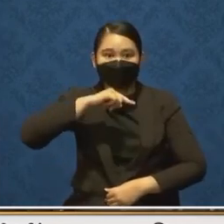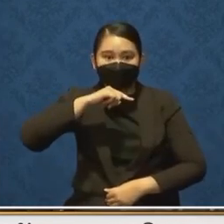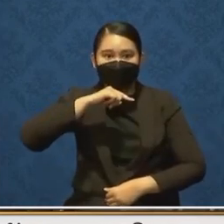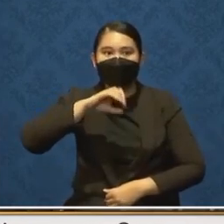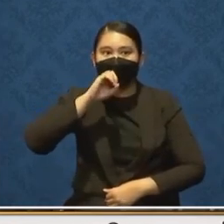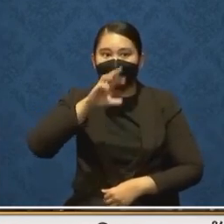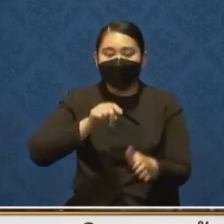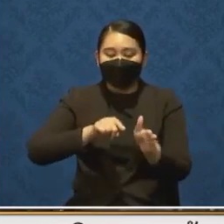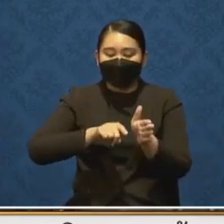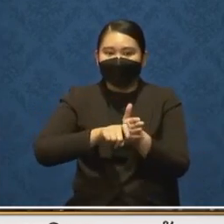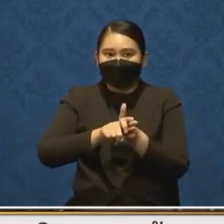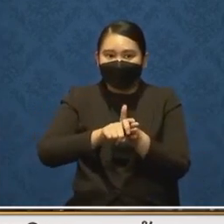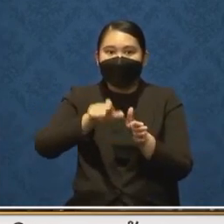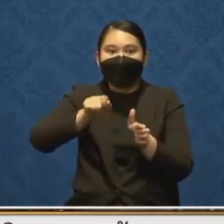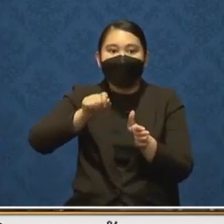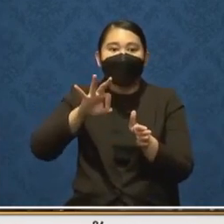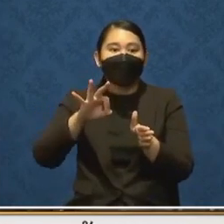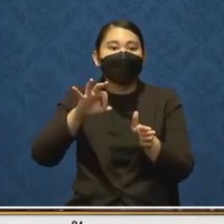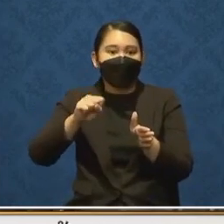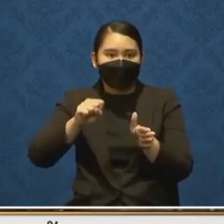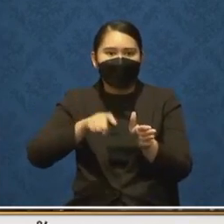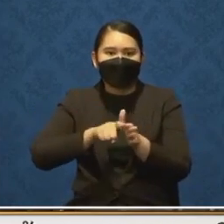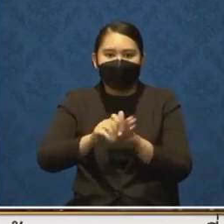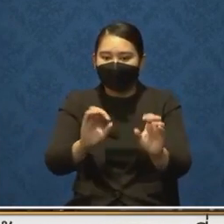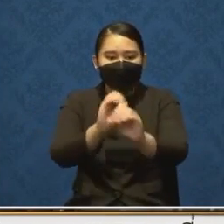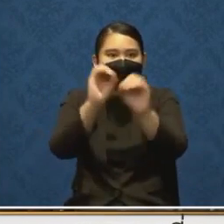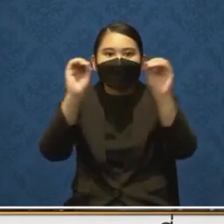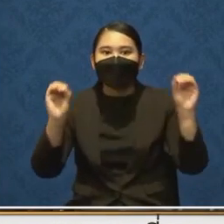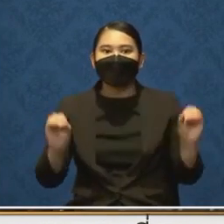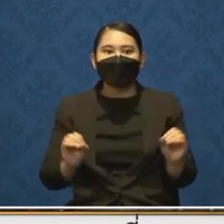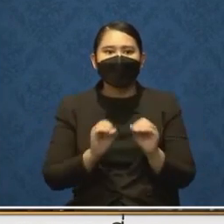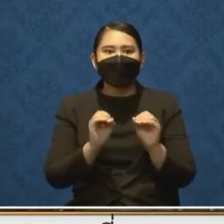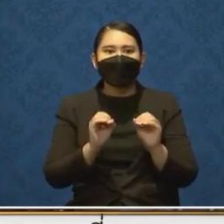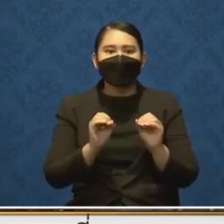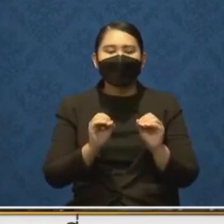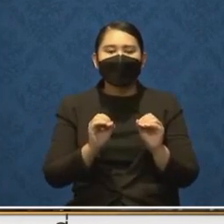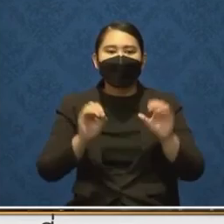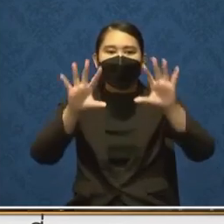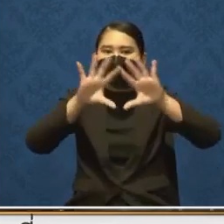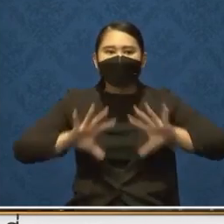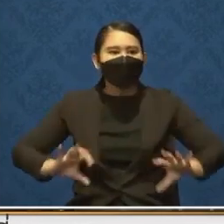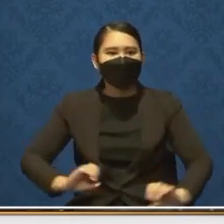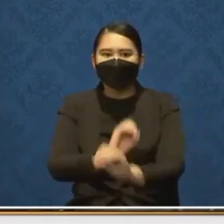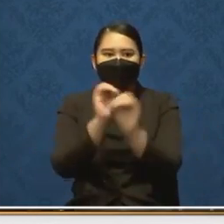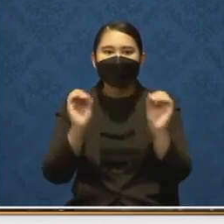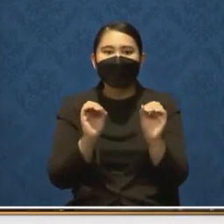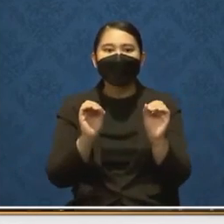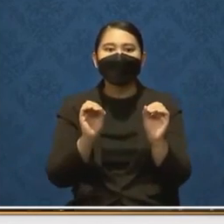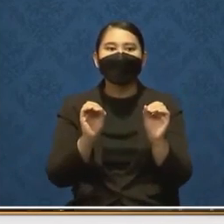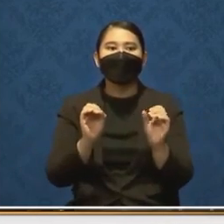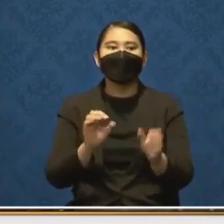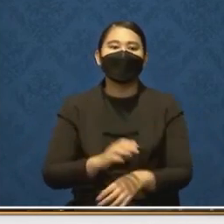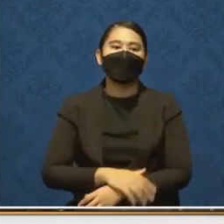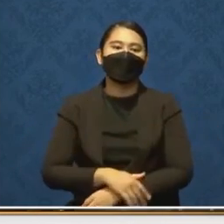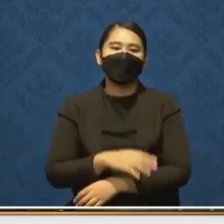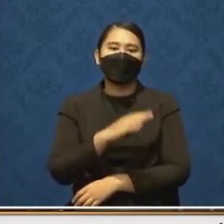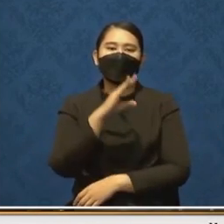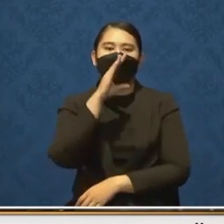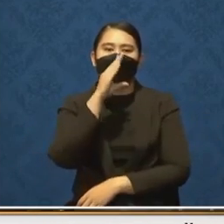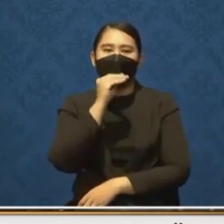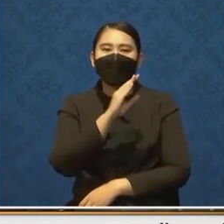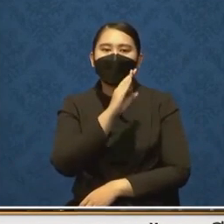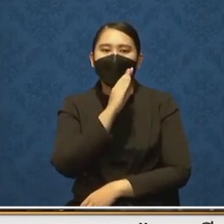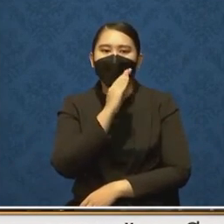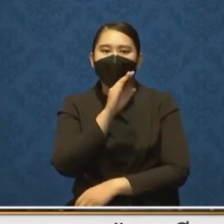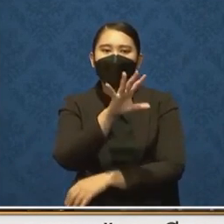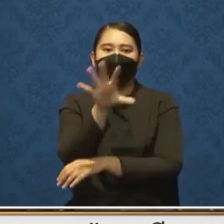ื้อ AFF 1 เดีวในอาเซียนซึ่มเป็นคำโกหก หลอกรวงทานในยกครัที่แล